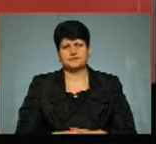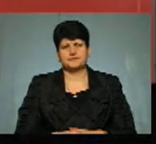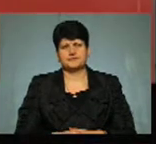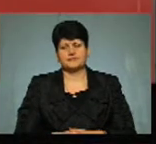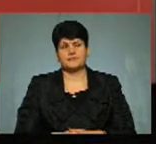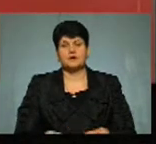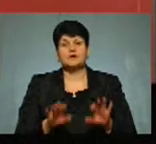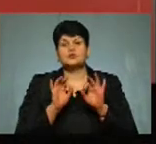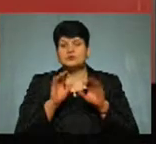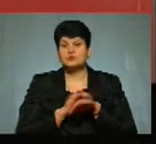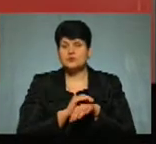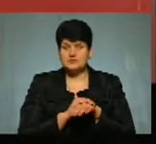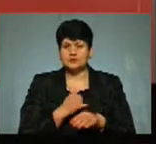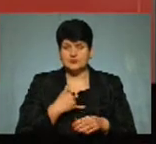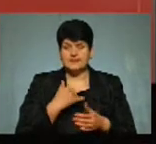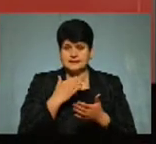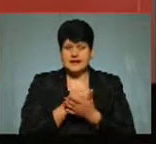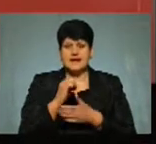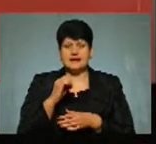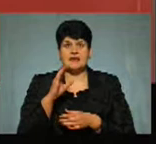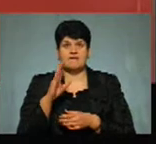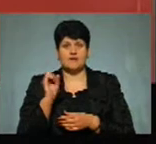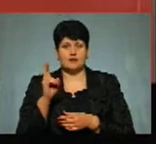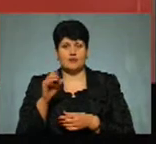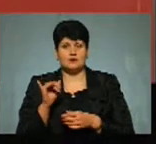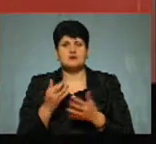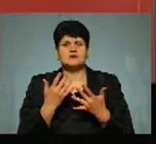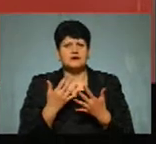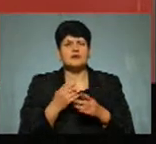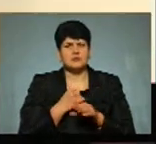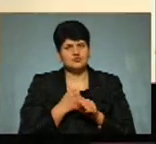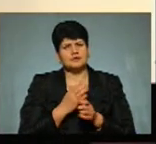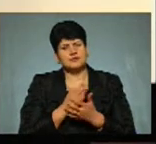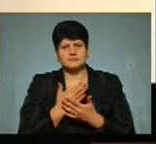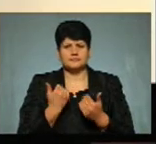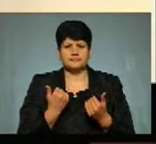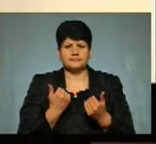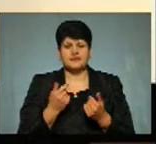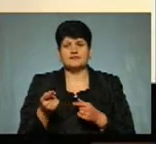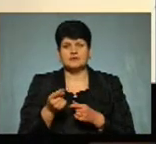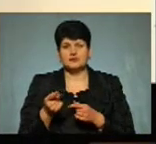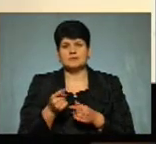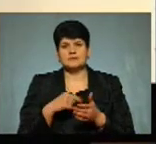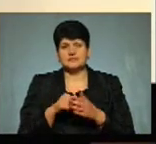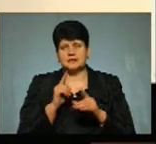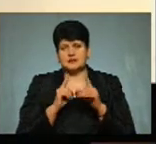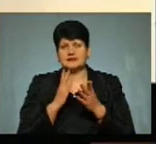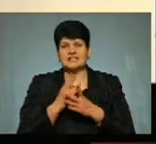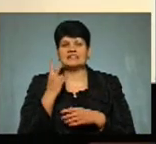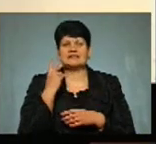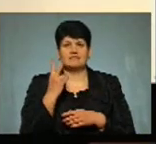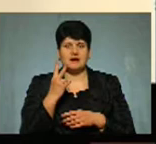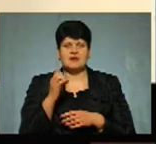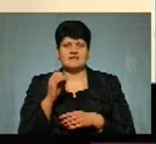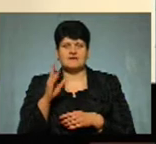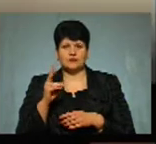Тож скажіть, будь ласка, чи є в нас евакуатори, скільки і чи працюють вони? Так, в Тернопільської міської ради є два евакуатори, які